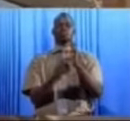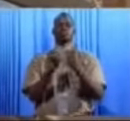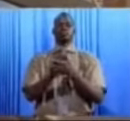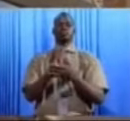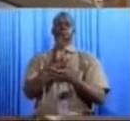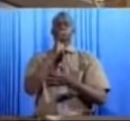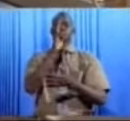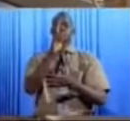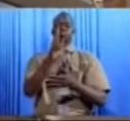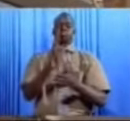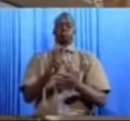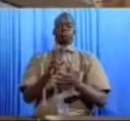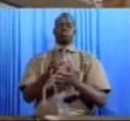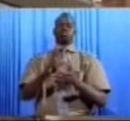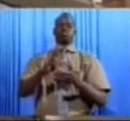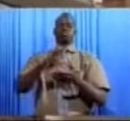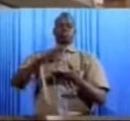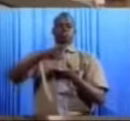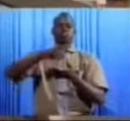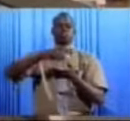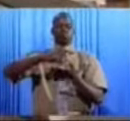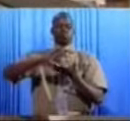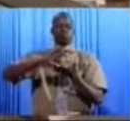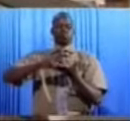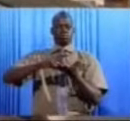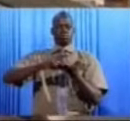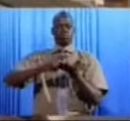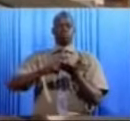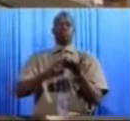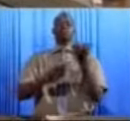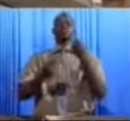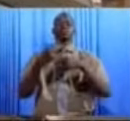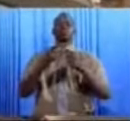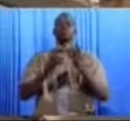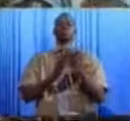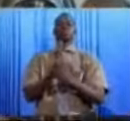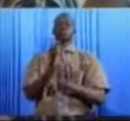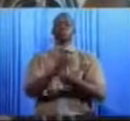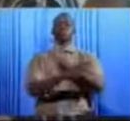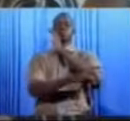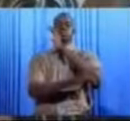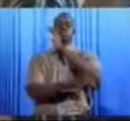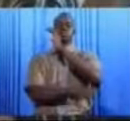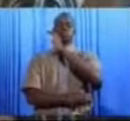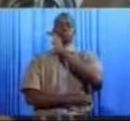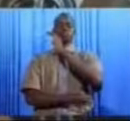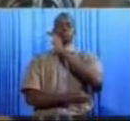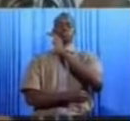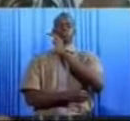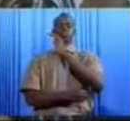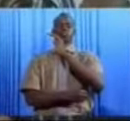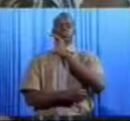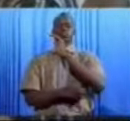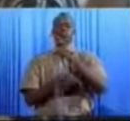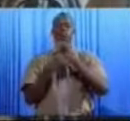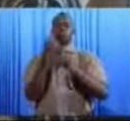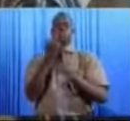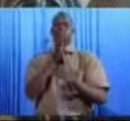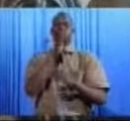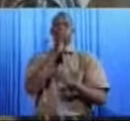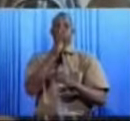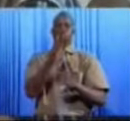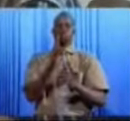pesticides qui viennent pas la faute et sont susceptibles